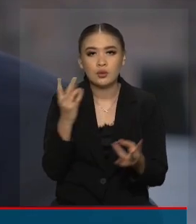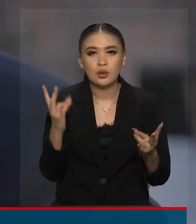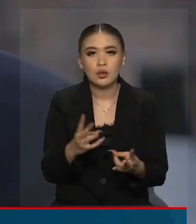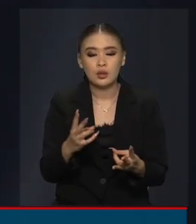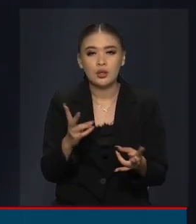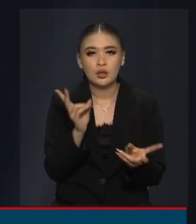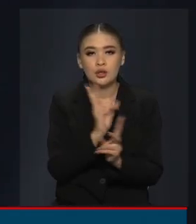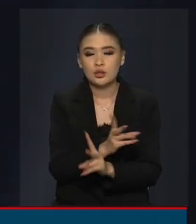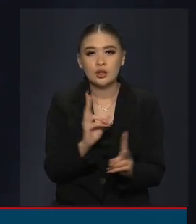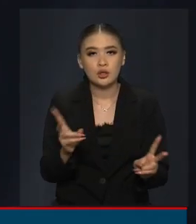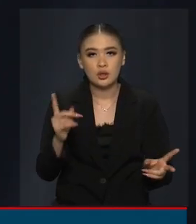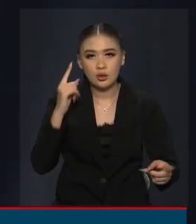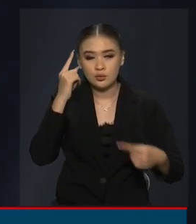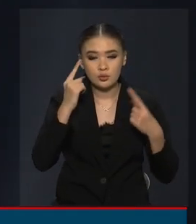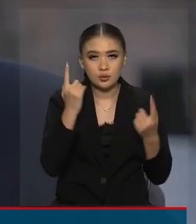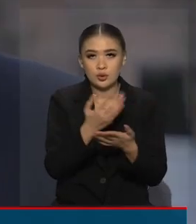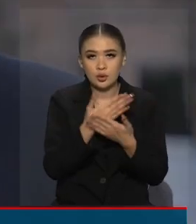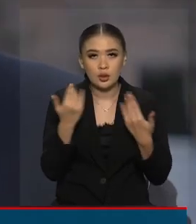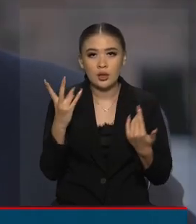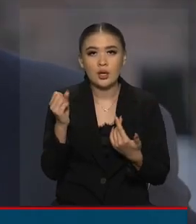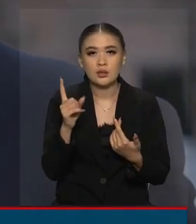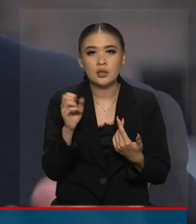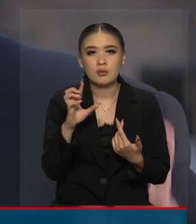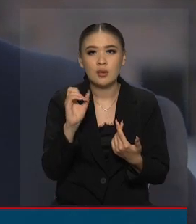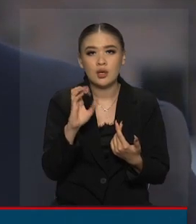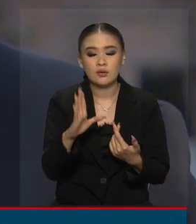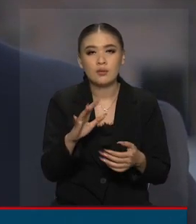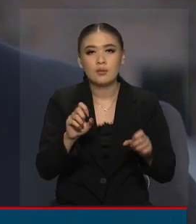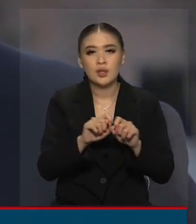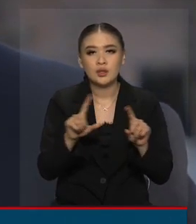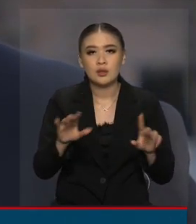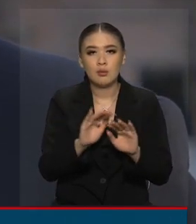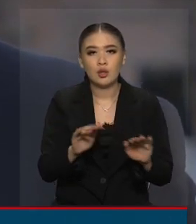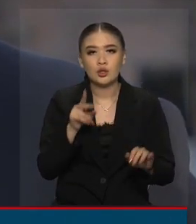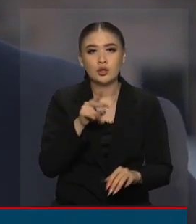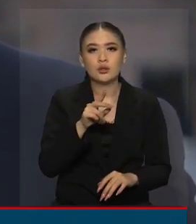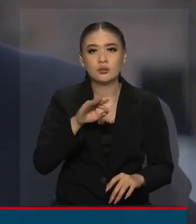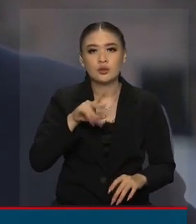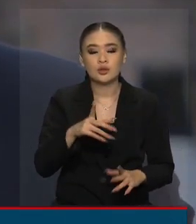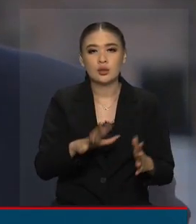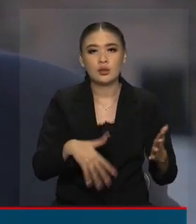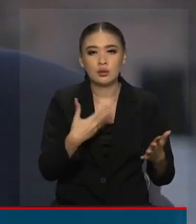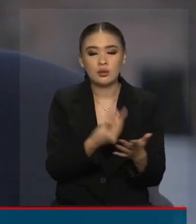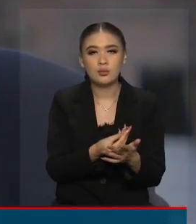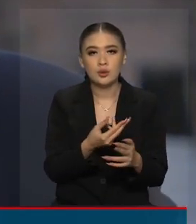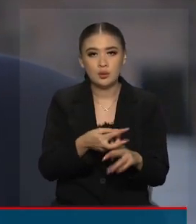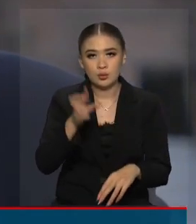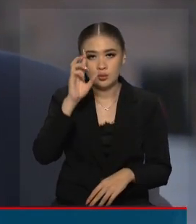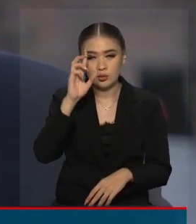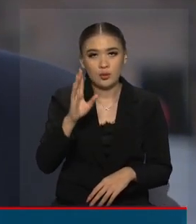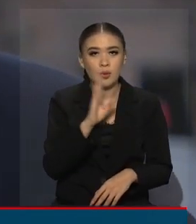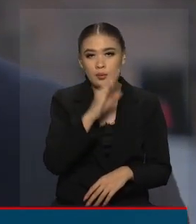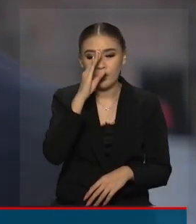ешқандай логика жоқ. Назарбаев мектебінің балдары 2000 теңге бөлінсе бюджеттен, мемлекеттік бюджет атана